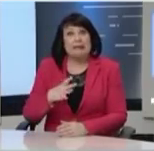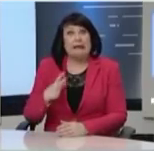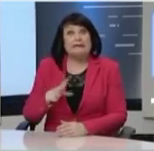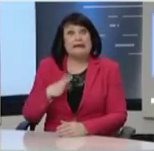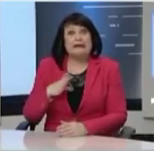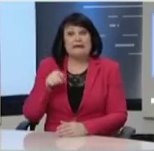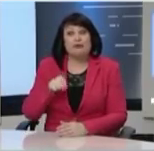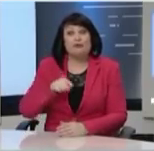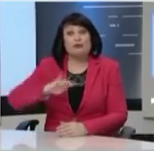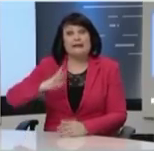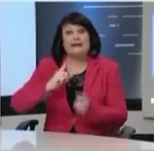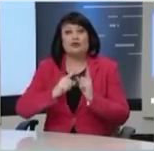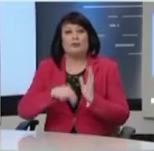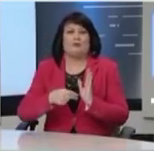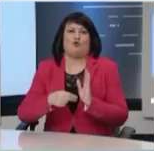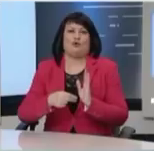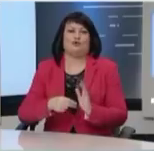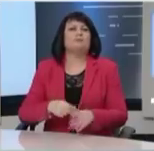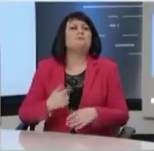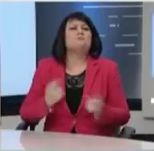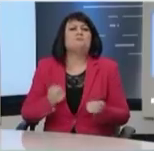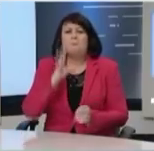επιθυμία. Τι συνέβη όμως τελικά?